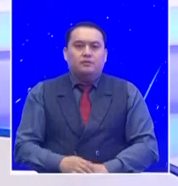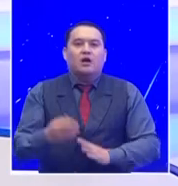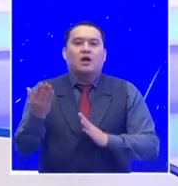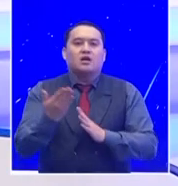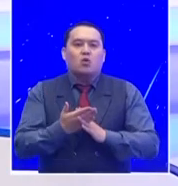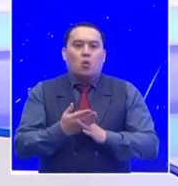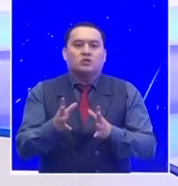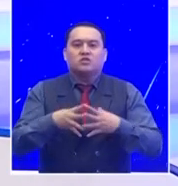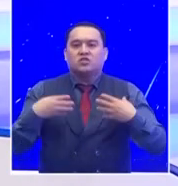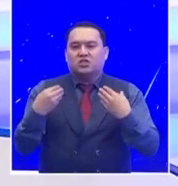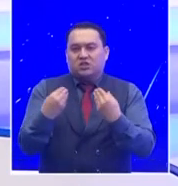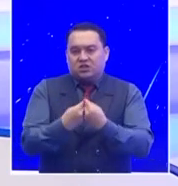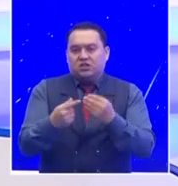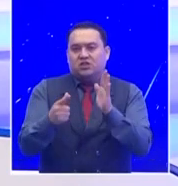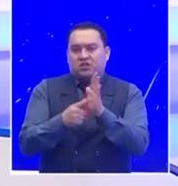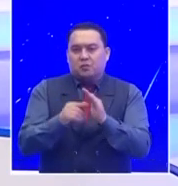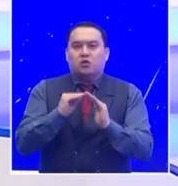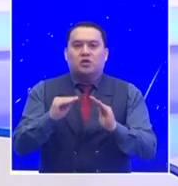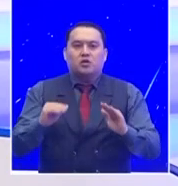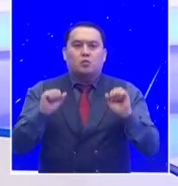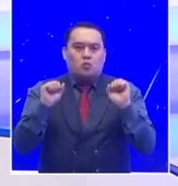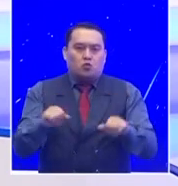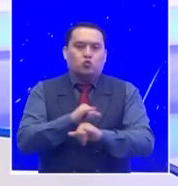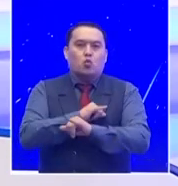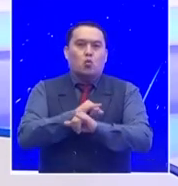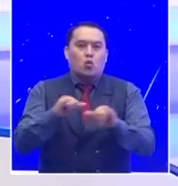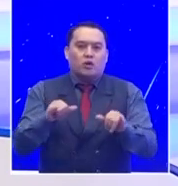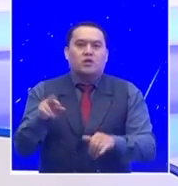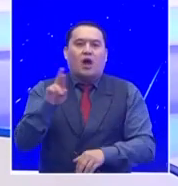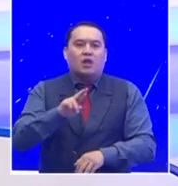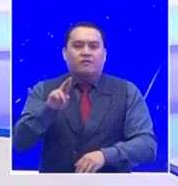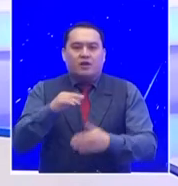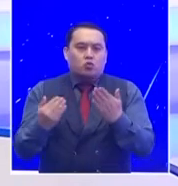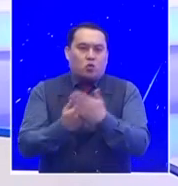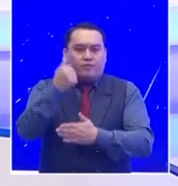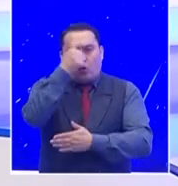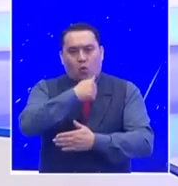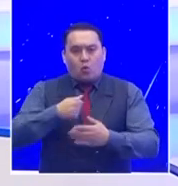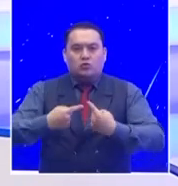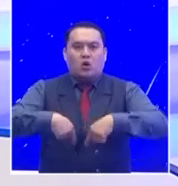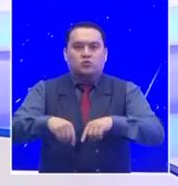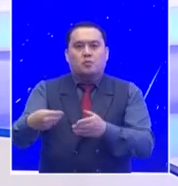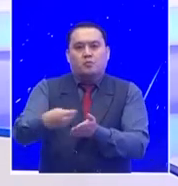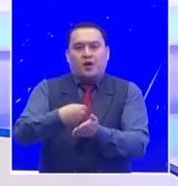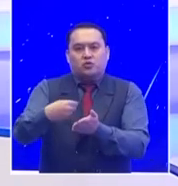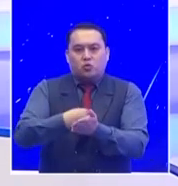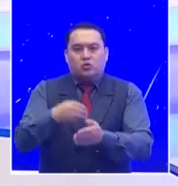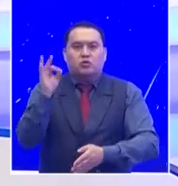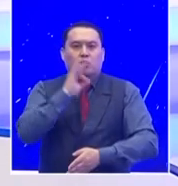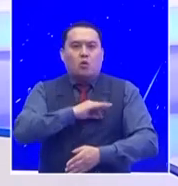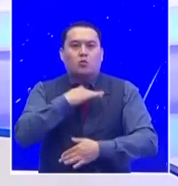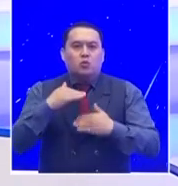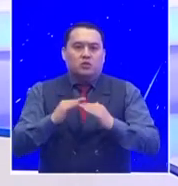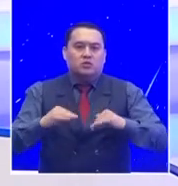Льготы для семей с более чем 7 детьми могут быть увеличены. С января нового года введено отдельное пособие вне зависимости от дохода